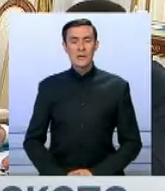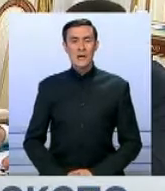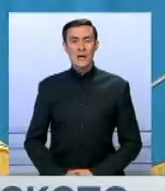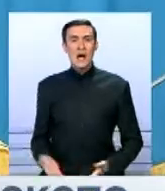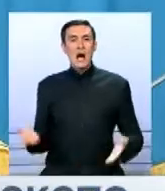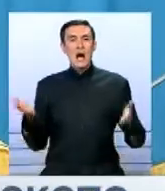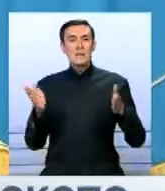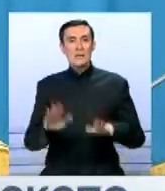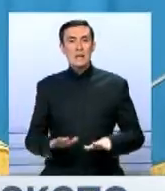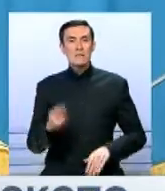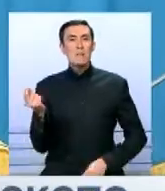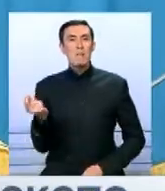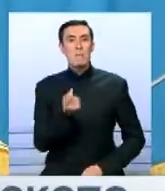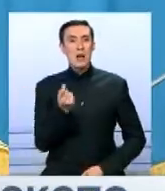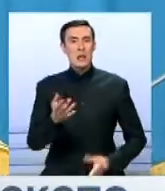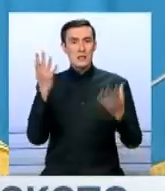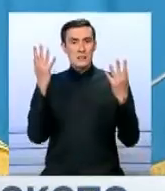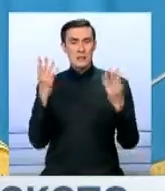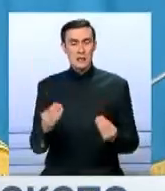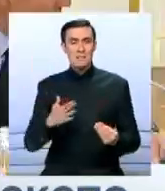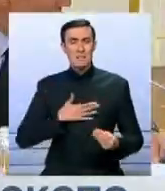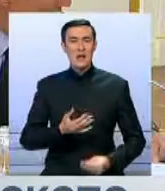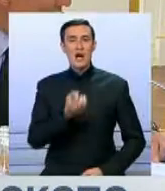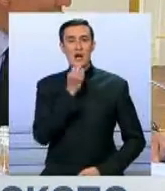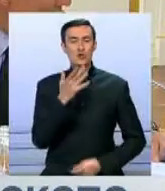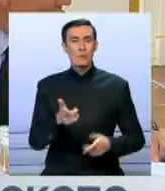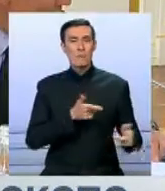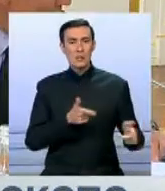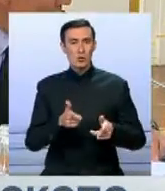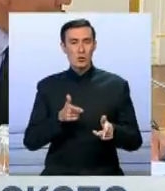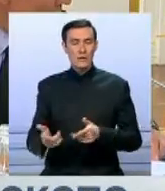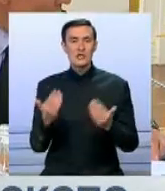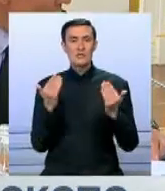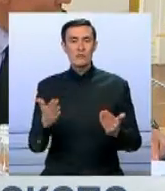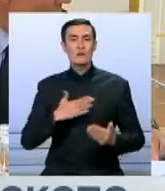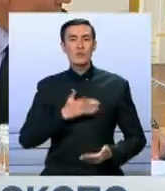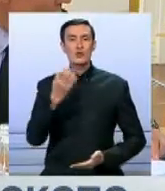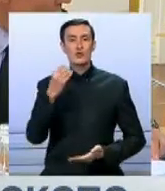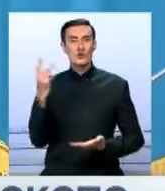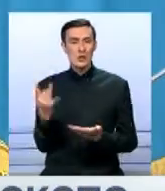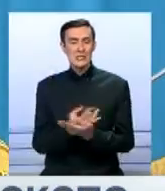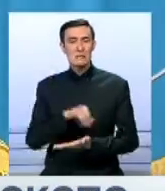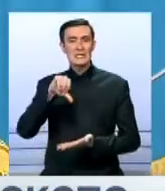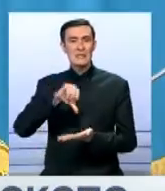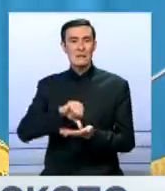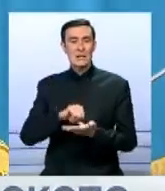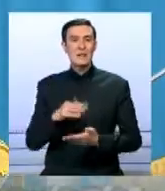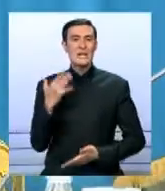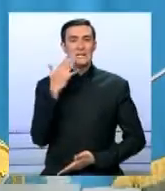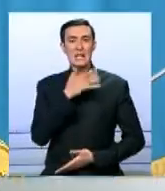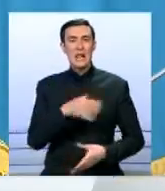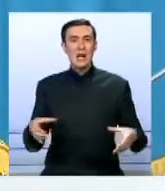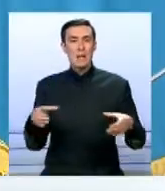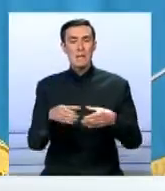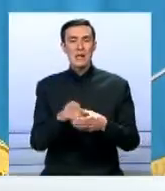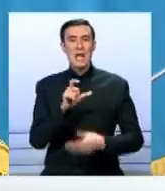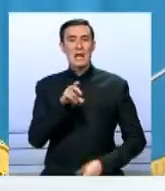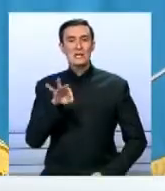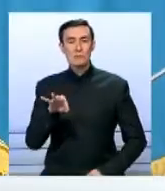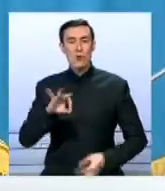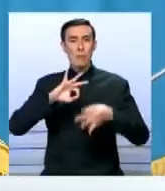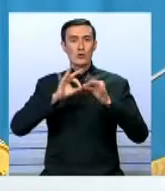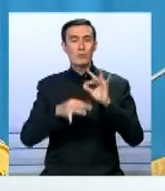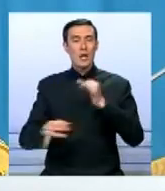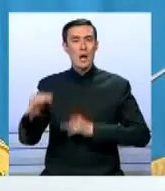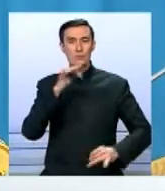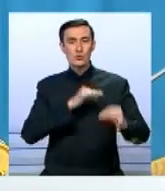Осталось мало дней до открытия. Мы хорошо подготовились. Сегодня мы еще раз вместе с представителями нацкомпании «Астана-Экспо» подробно